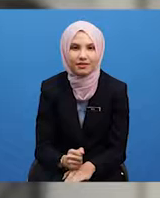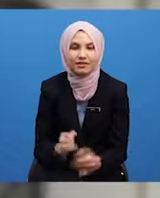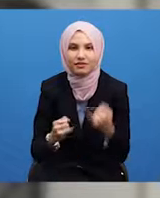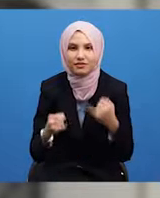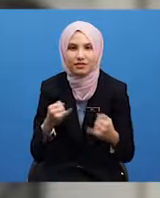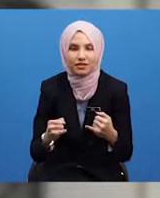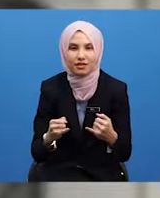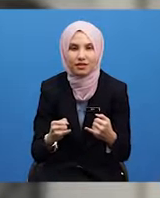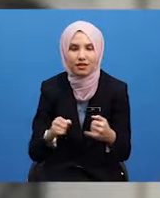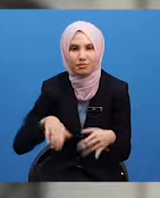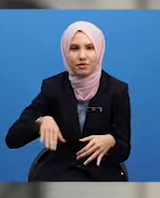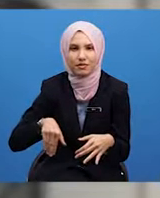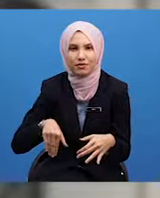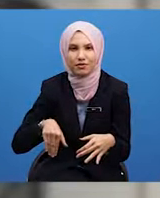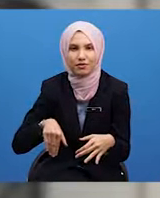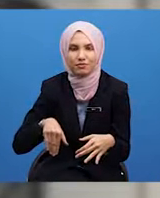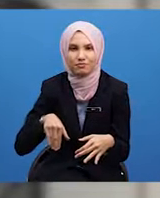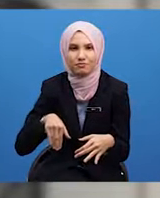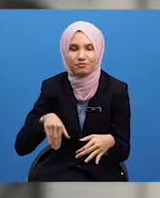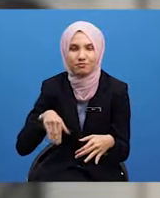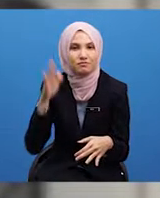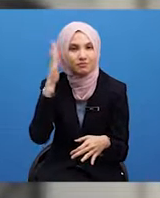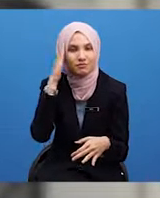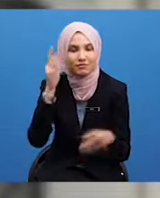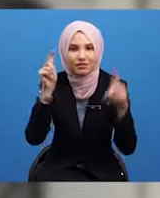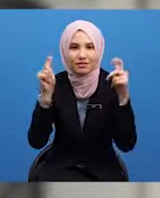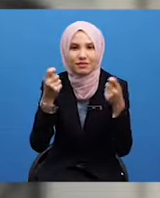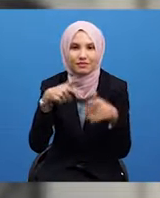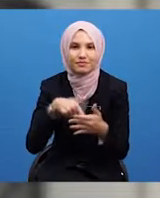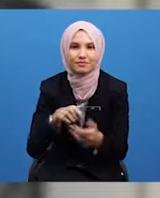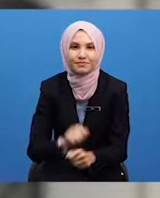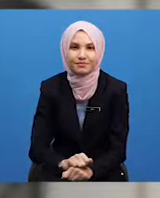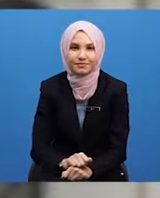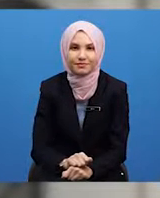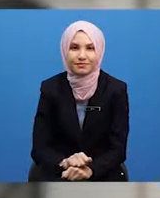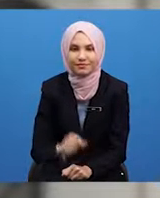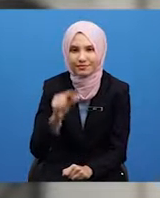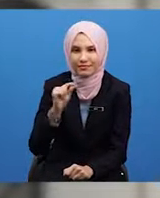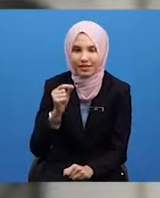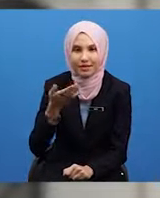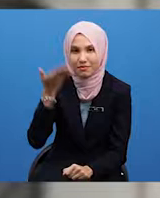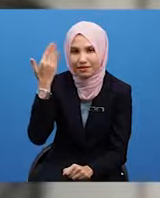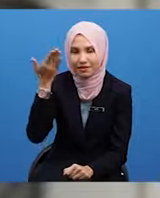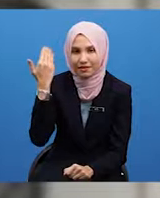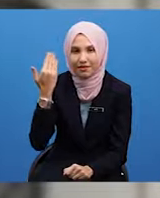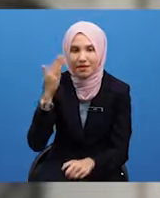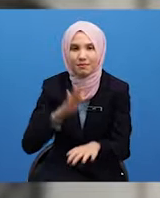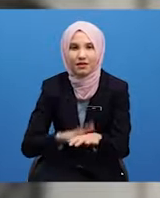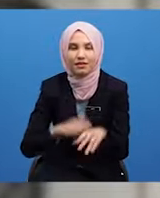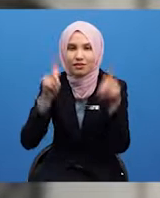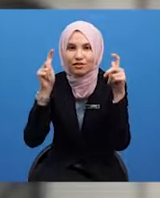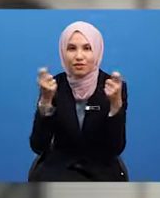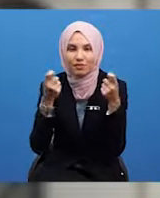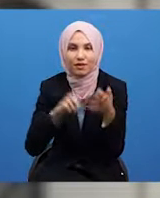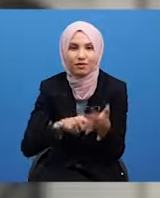benar menguasai tajuk berkenaan. Adalah lebih elok untuk kita membuat sedikit proses imbas kembali pada topik yang